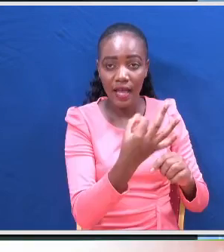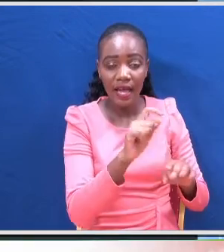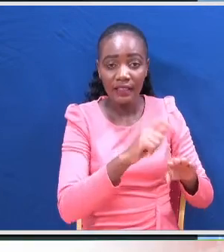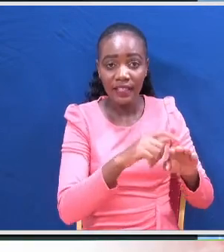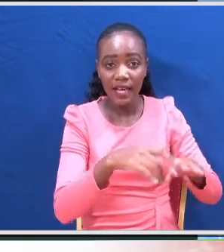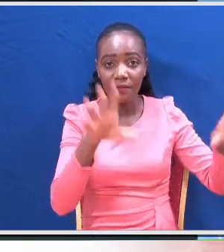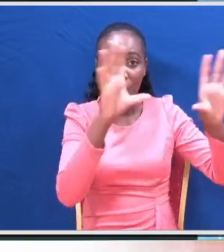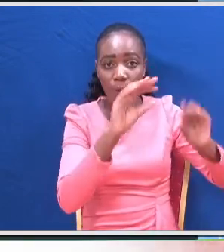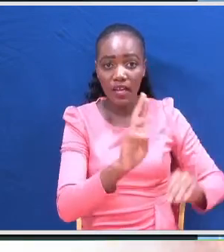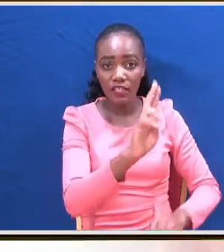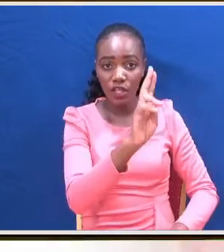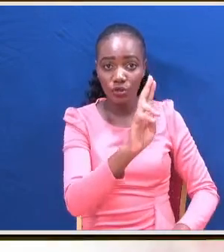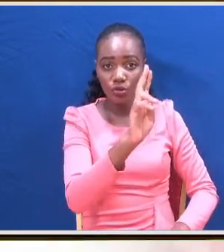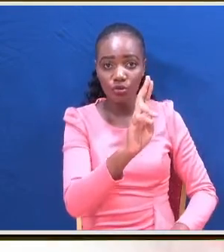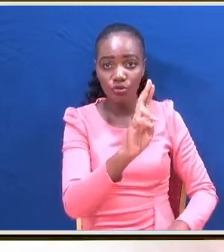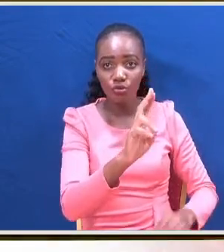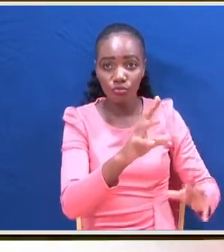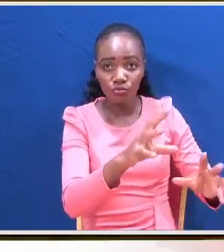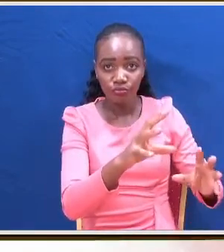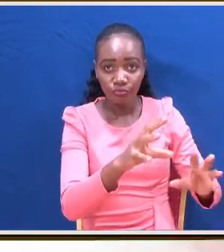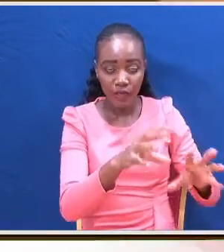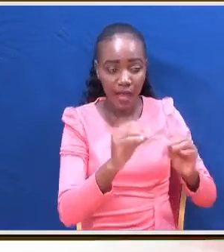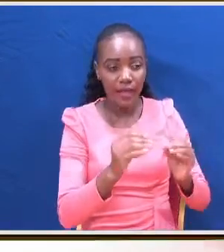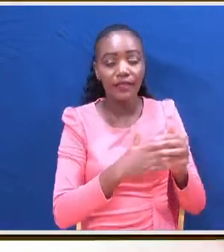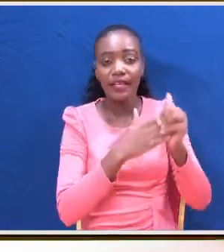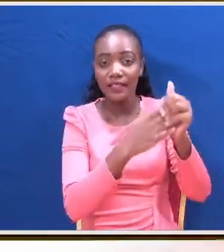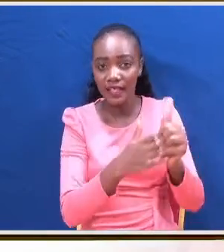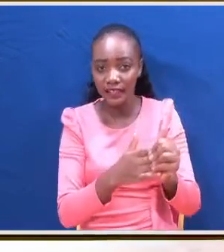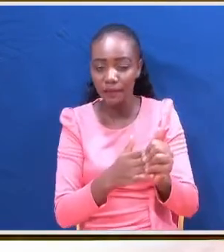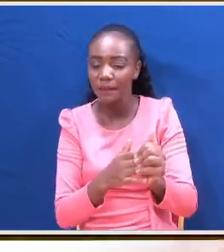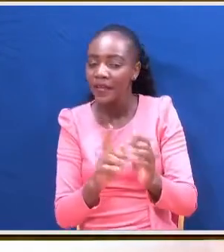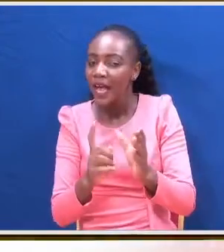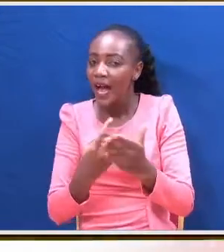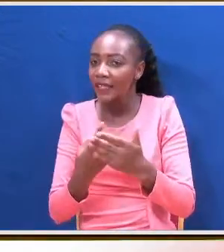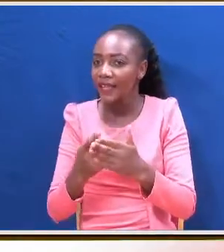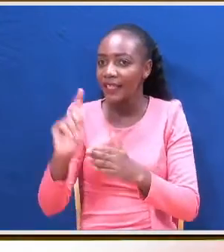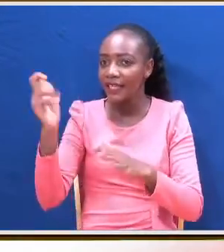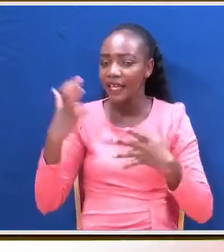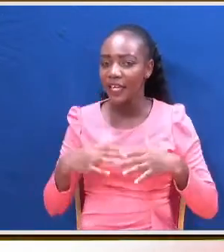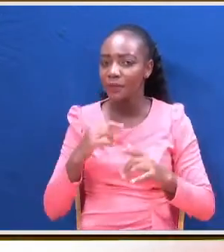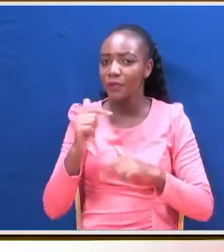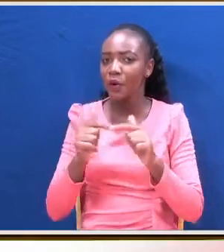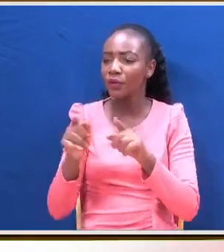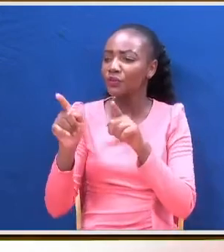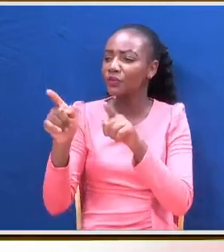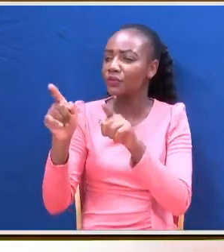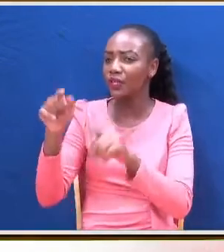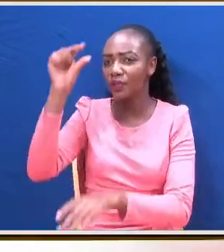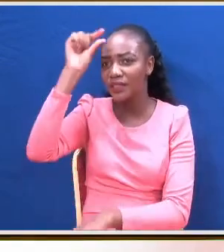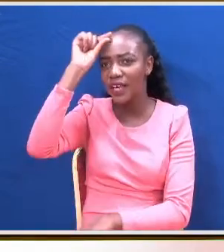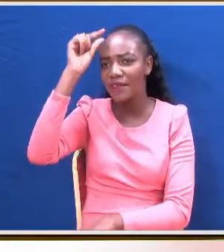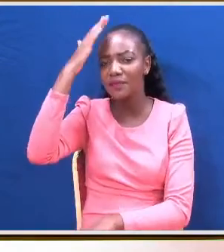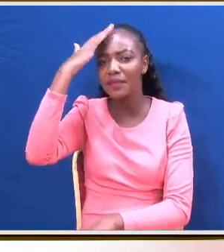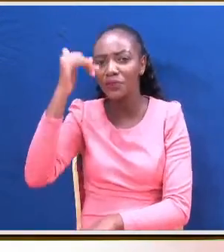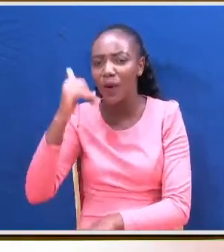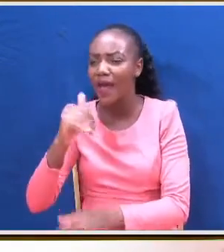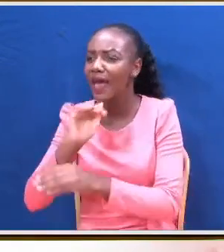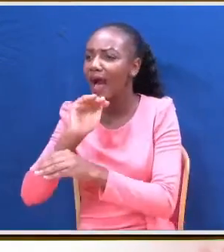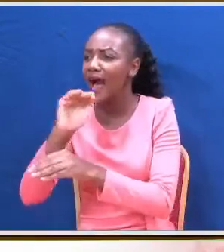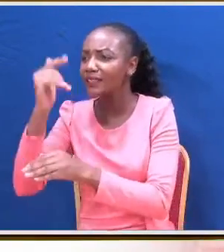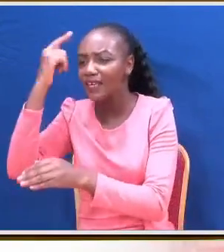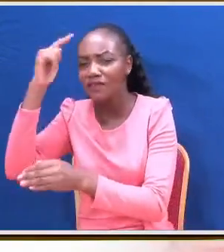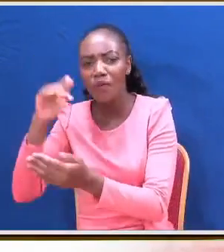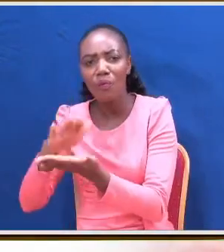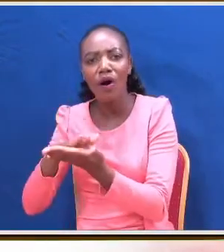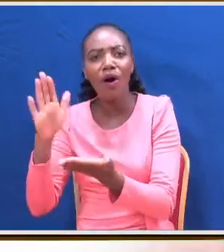Uhuru Kenyatta alipochukua usukani. Na huku wa Kenya wakikashifu serikali kwa kumezea mate mikopo zaidi,